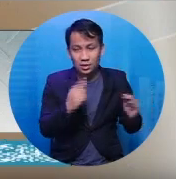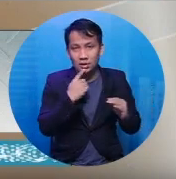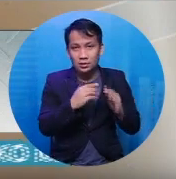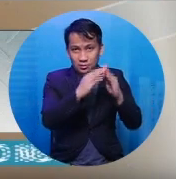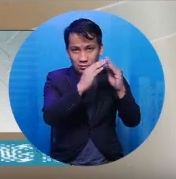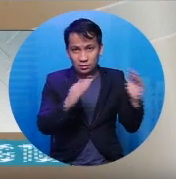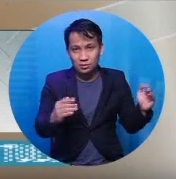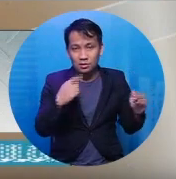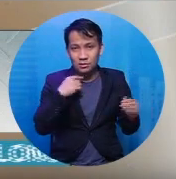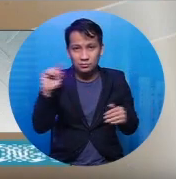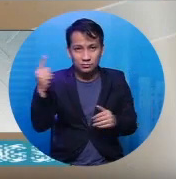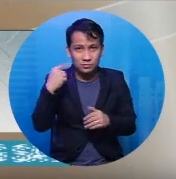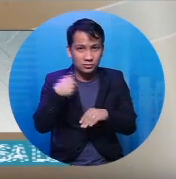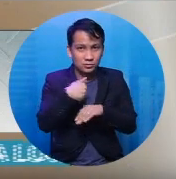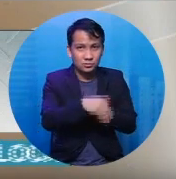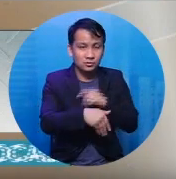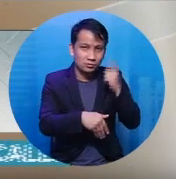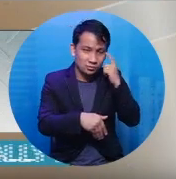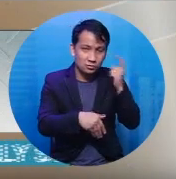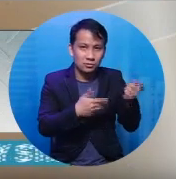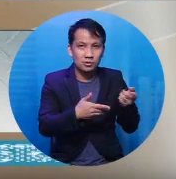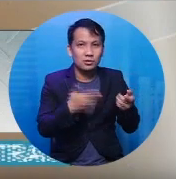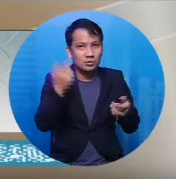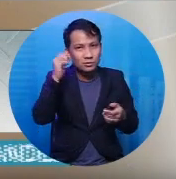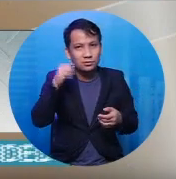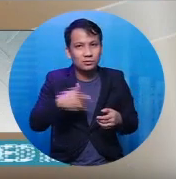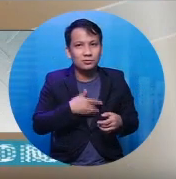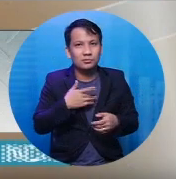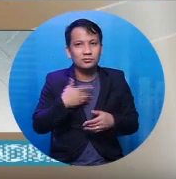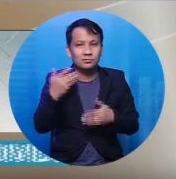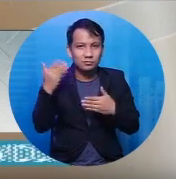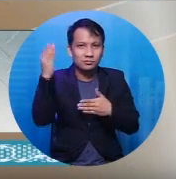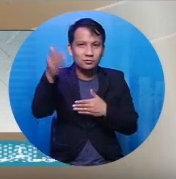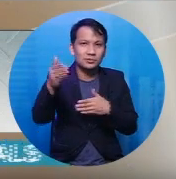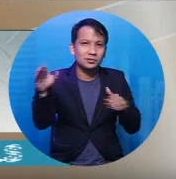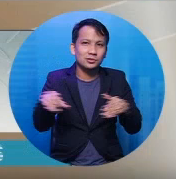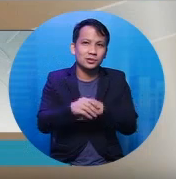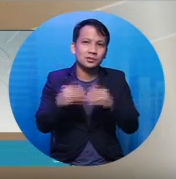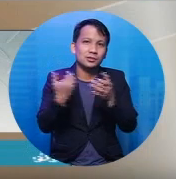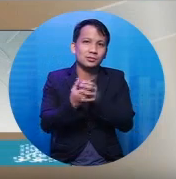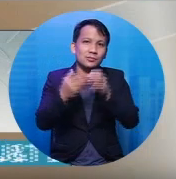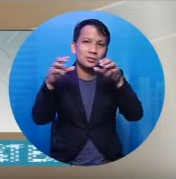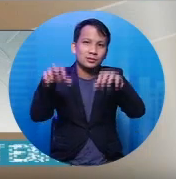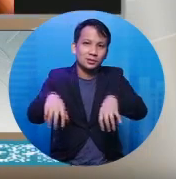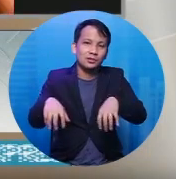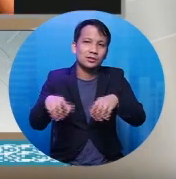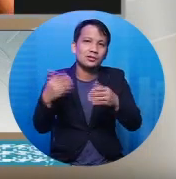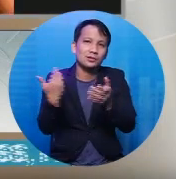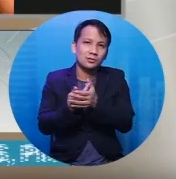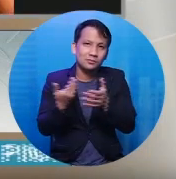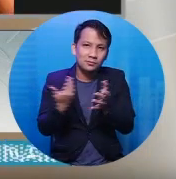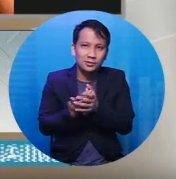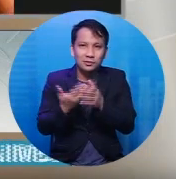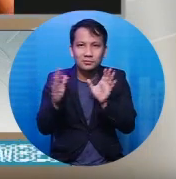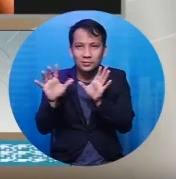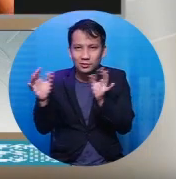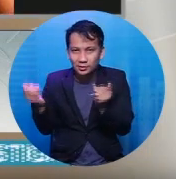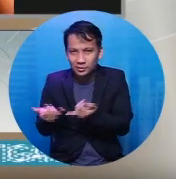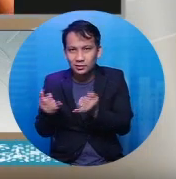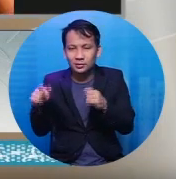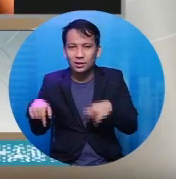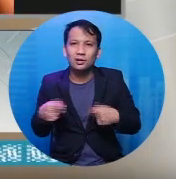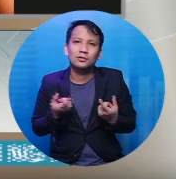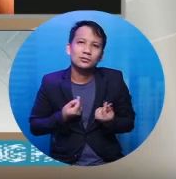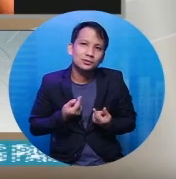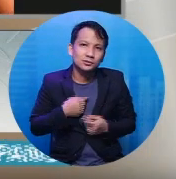bahay. Inuuna ko dahil akala ko ito ang mapangasawa ko. Kapitbahay kita? Kapitbarangay kita? Ganun ang ginagawa mo sa akin?